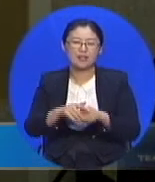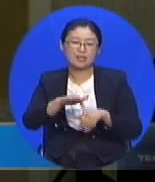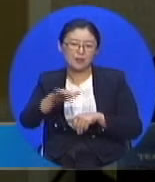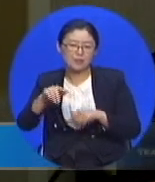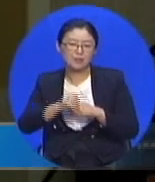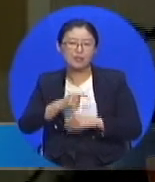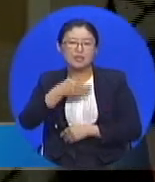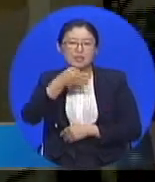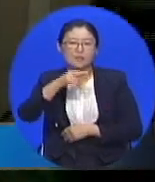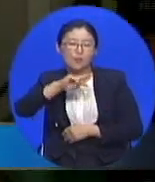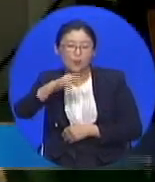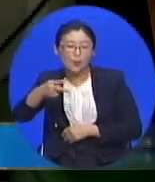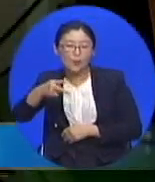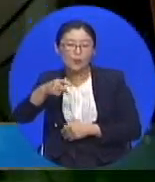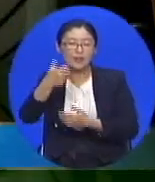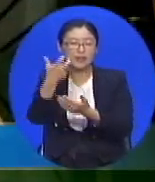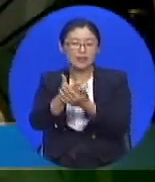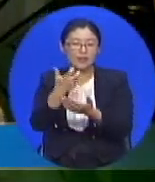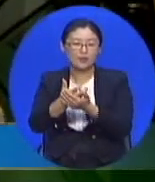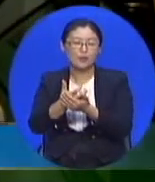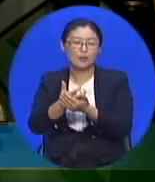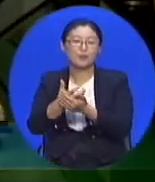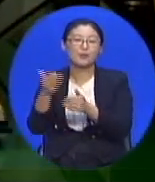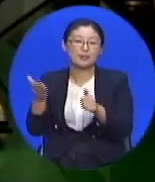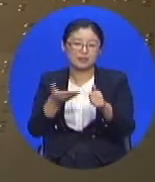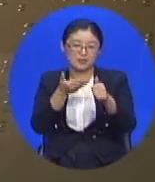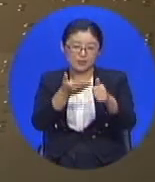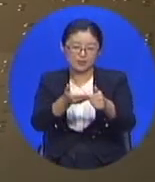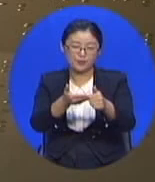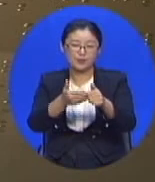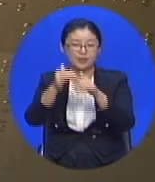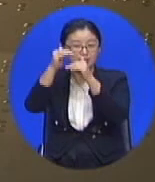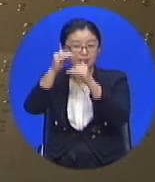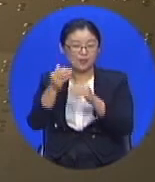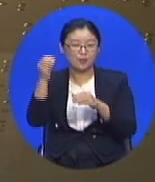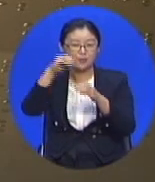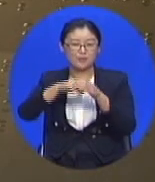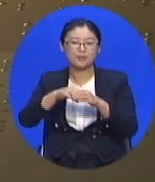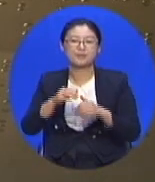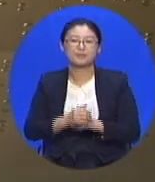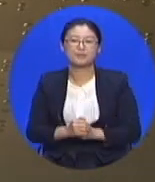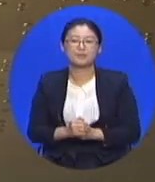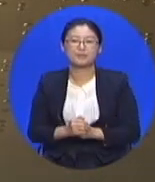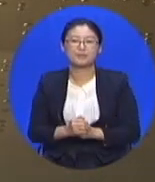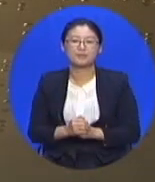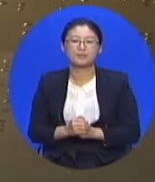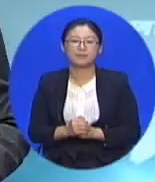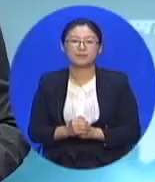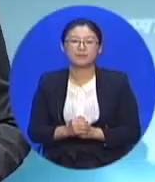음성 변환용 코드가 삽입된 자료를 함께 제공하도록 하는 내용이 포함되어 있다고 설명했습니다.